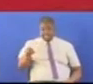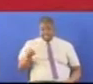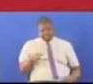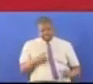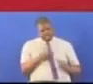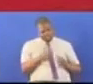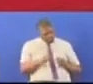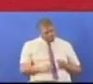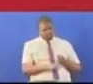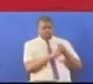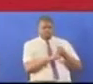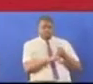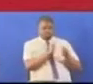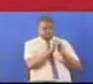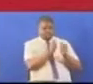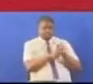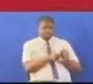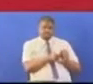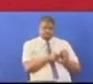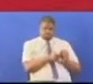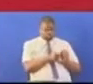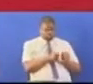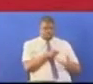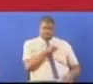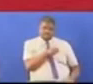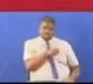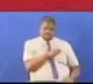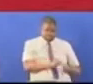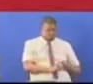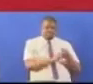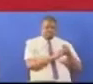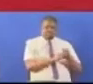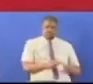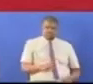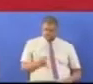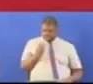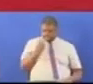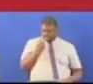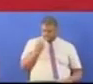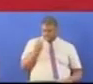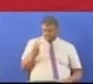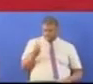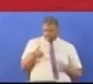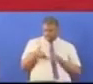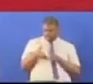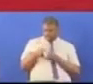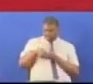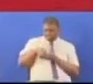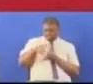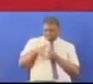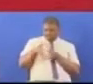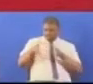Kiujumla anaunga mkono marekebisho haya kwa sababu anafikiri anaangalia maslahi mapana ya nchi. Hata